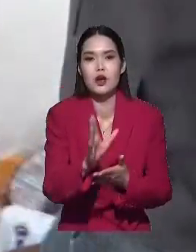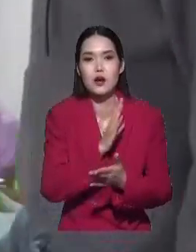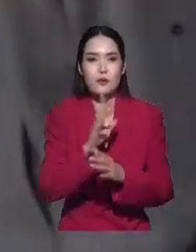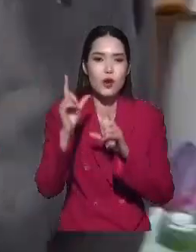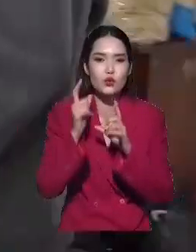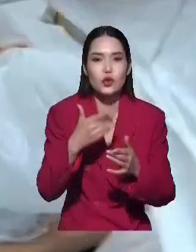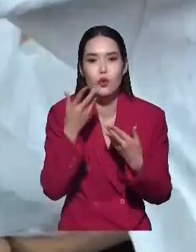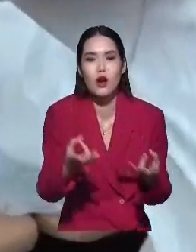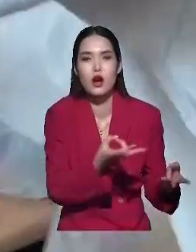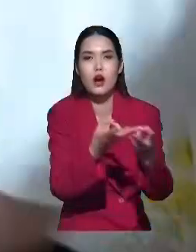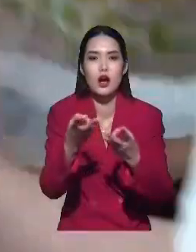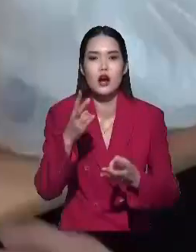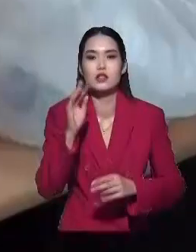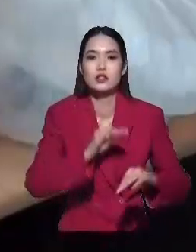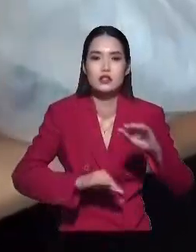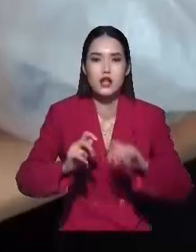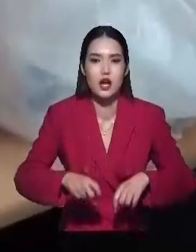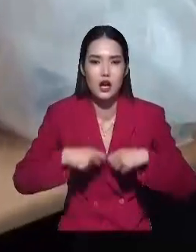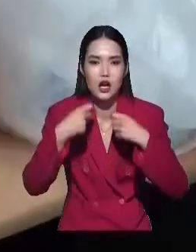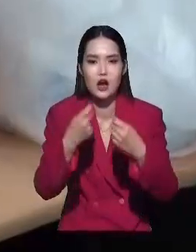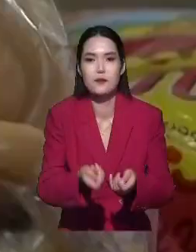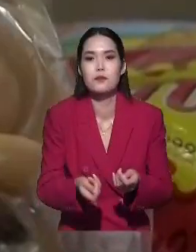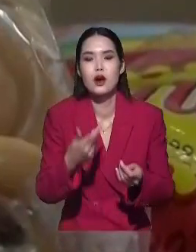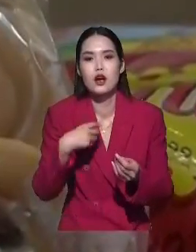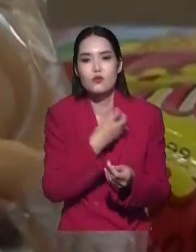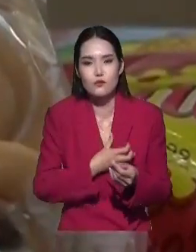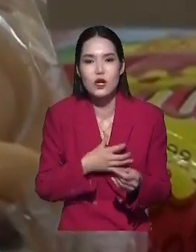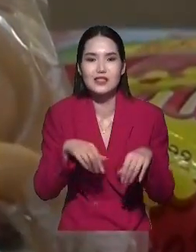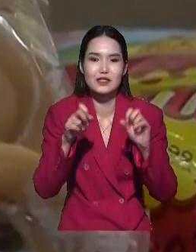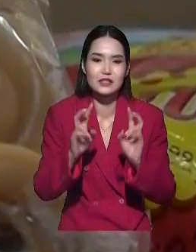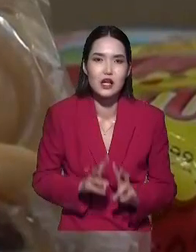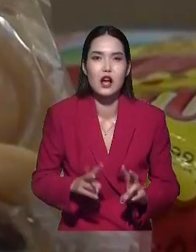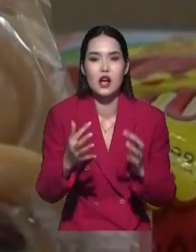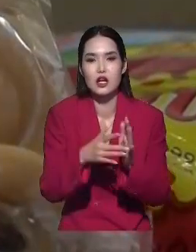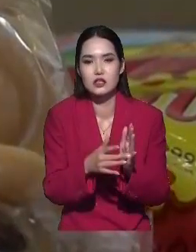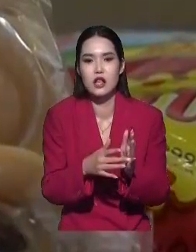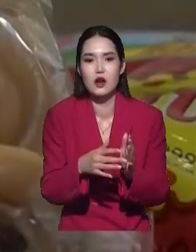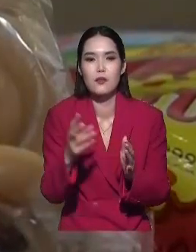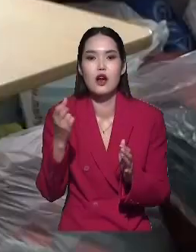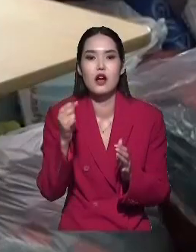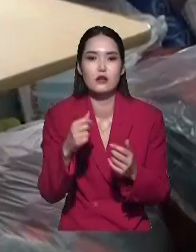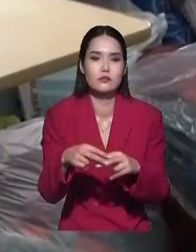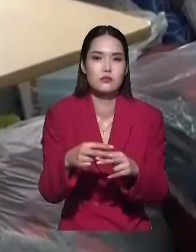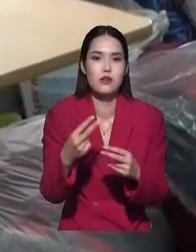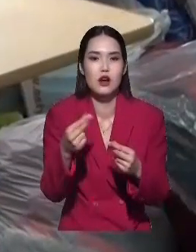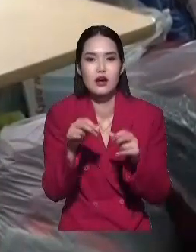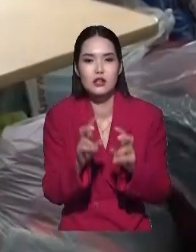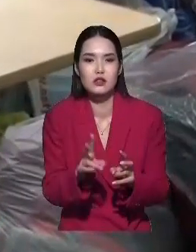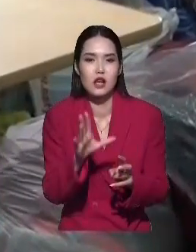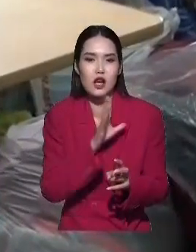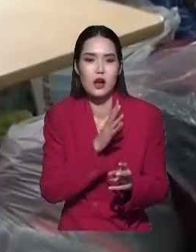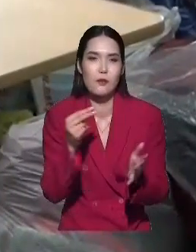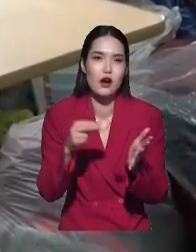толтырып қажетті заттар жөнелтіп жатса, жергілікті халық шамасы жеткенше арнайы есепшоттарға ақша аударған. Бастаманы шаһардағы